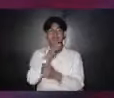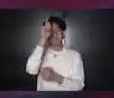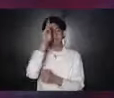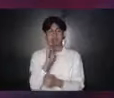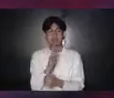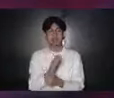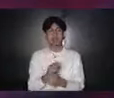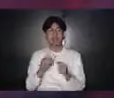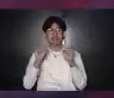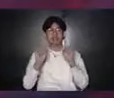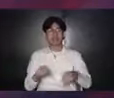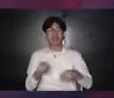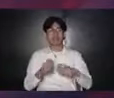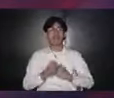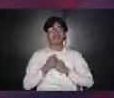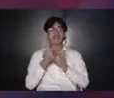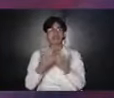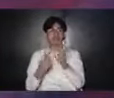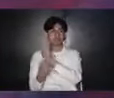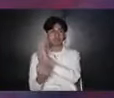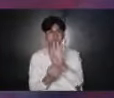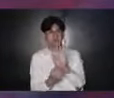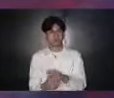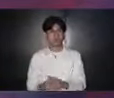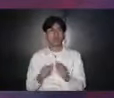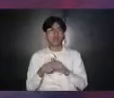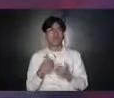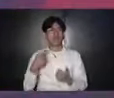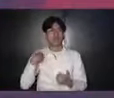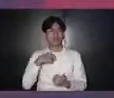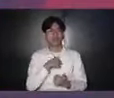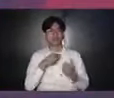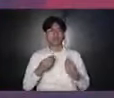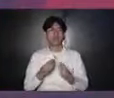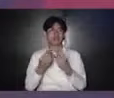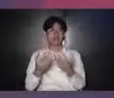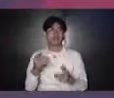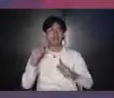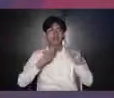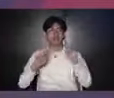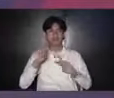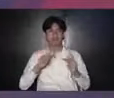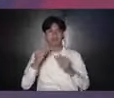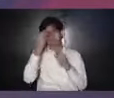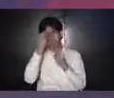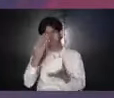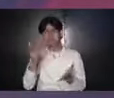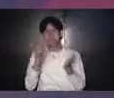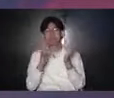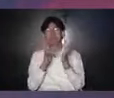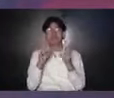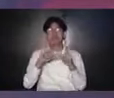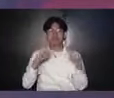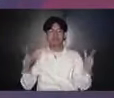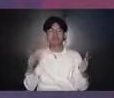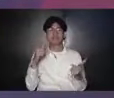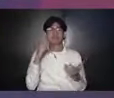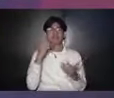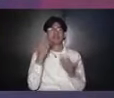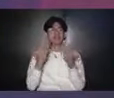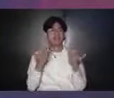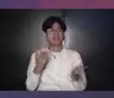express in our human terms or human language through each other. Maybe you're standing beside someone you